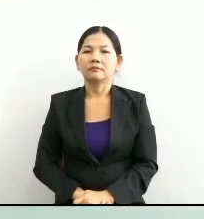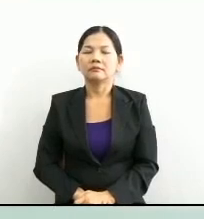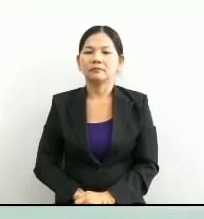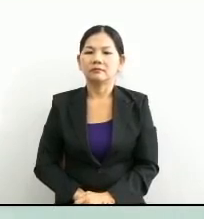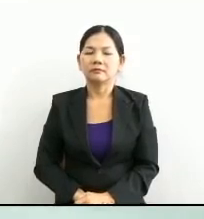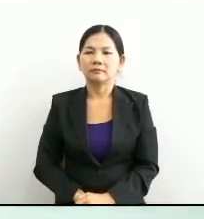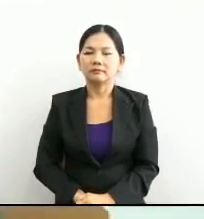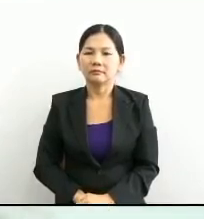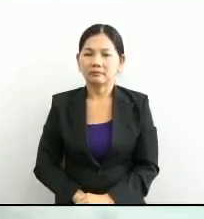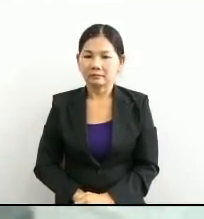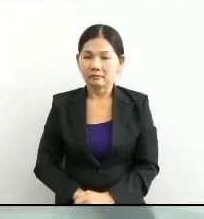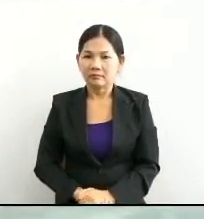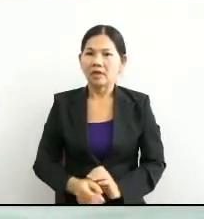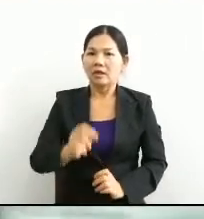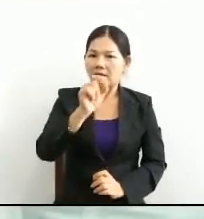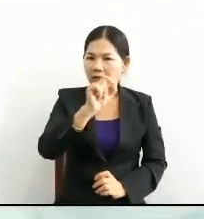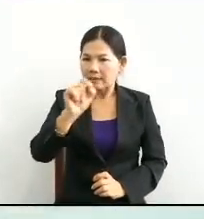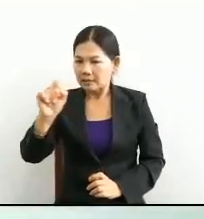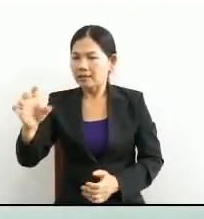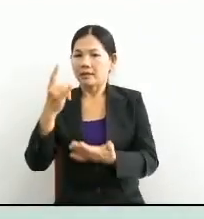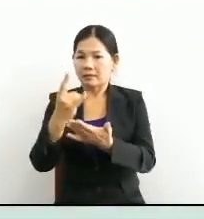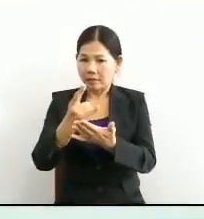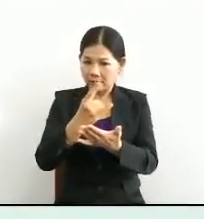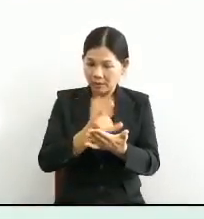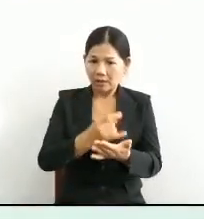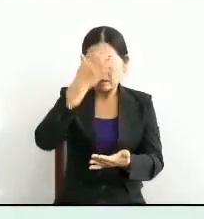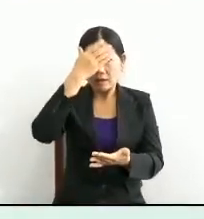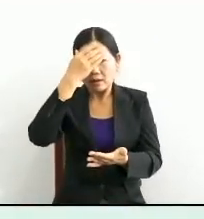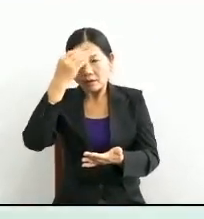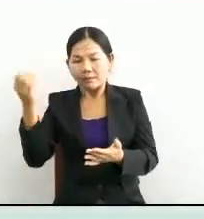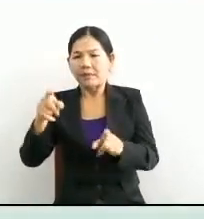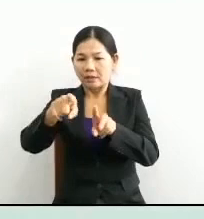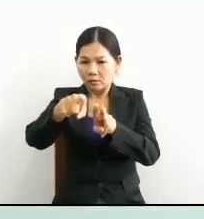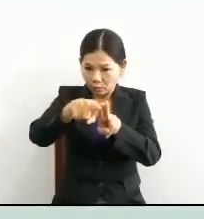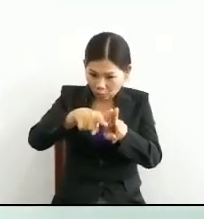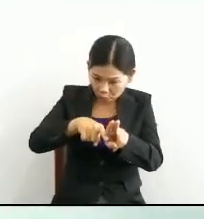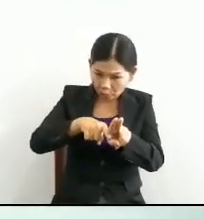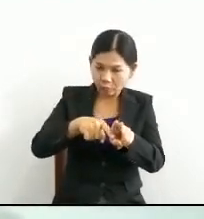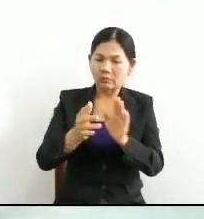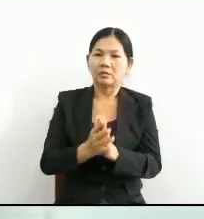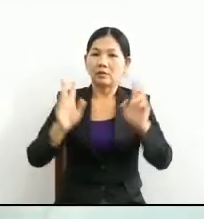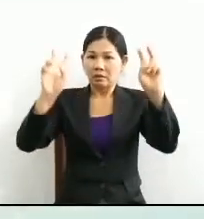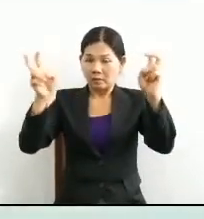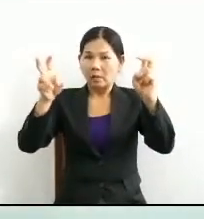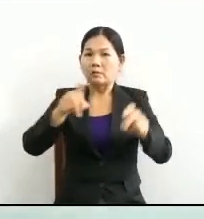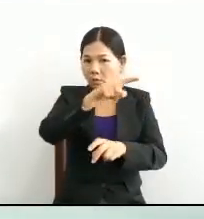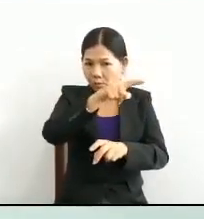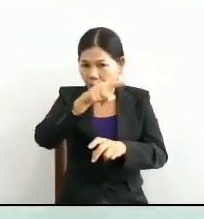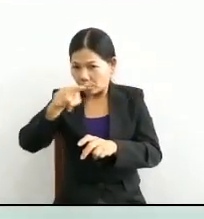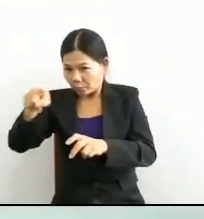chà rồi ca sạc xê mê riêng chùm nón chương mê riêng con cầm lấy cục bằng toàn ná trong chùm nón chương